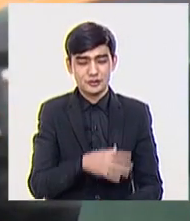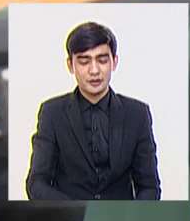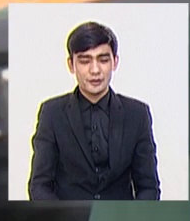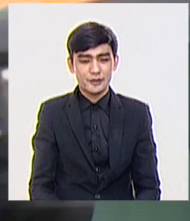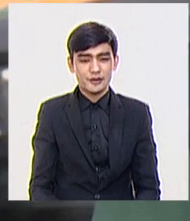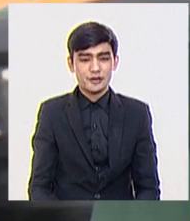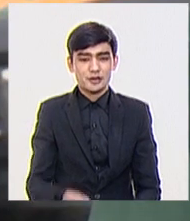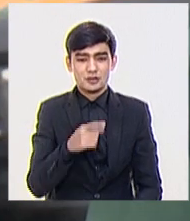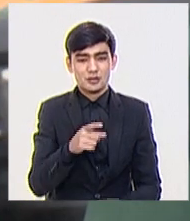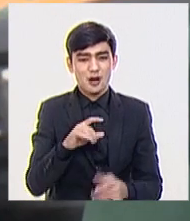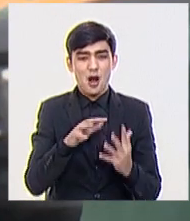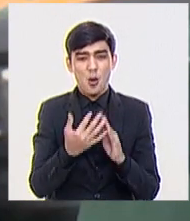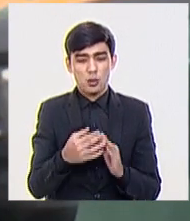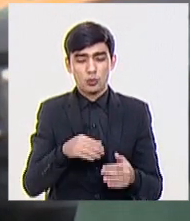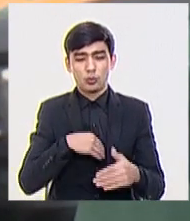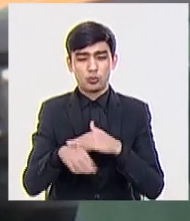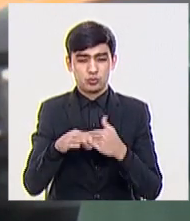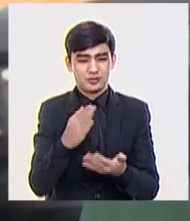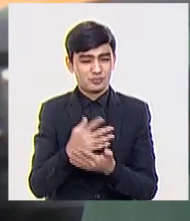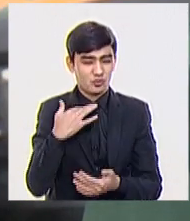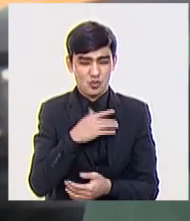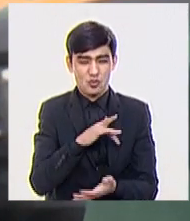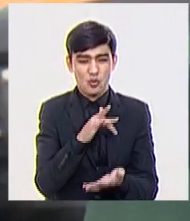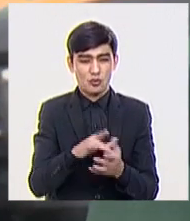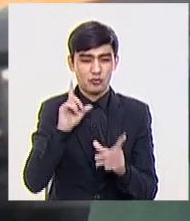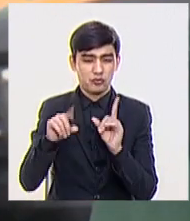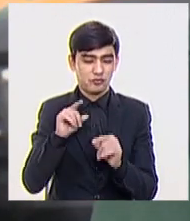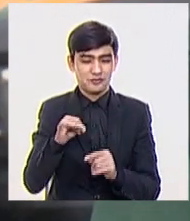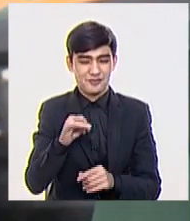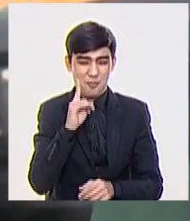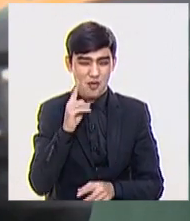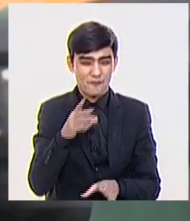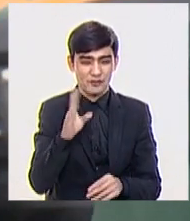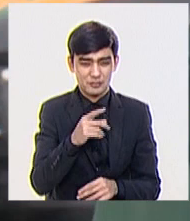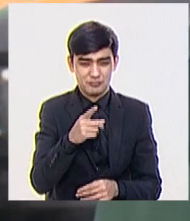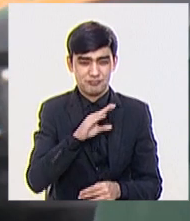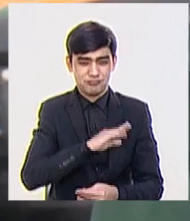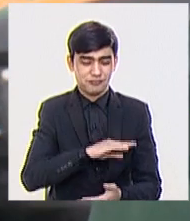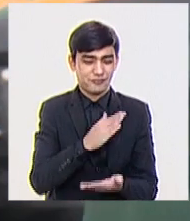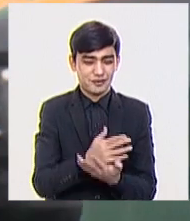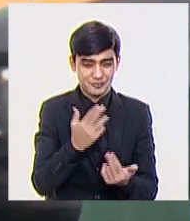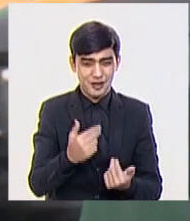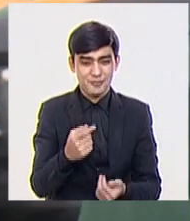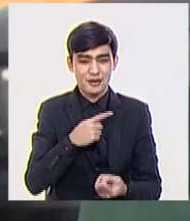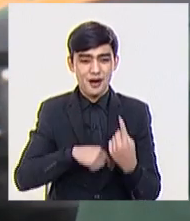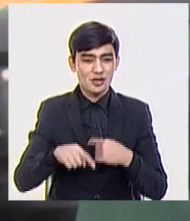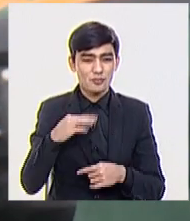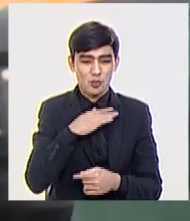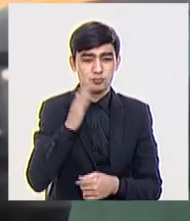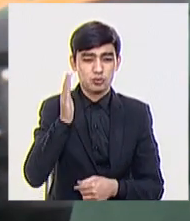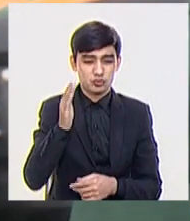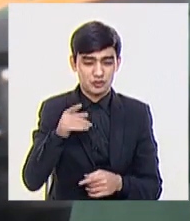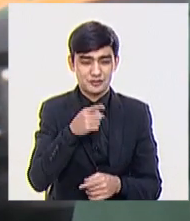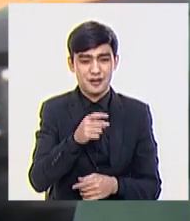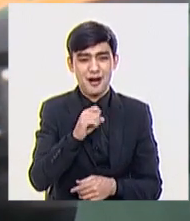жастардың ауылға көшіп кету мәселесі үлкен бізге мынандай мұң тудырып жатыр да. Өйткені біздің барлық болашағымыз